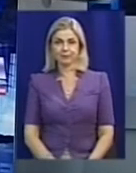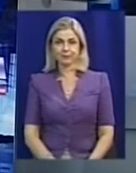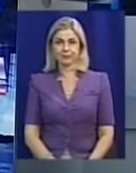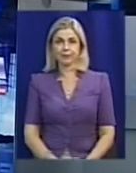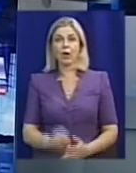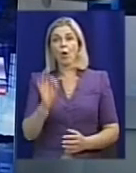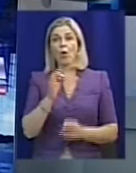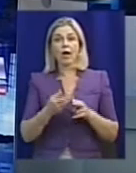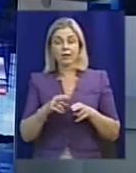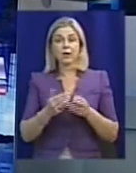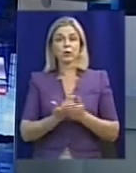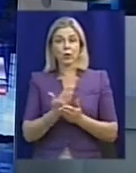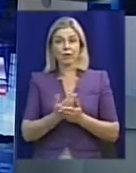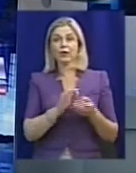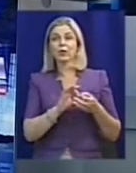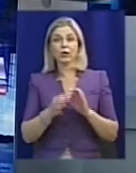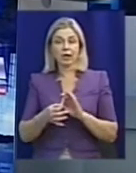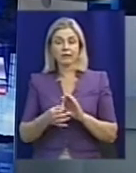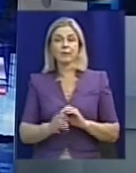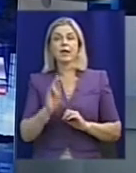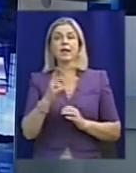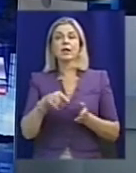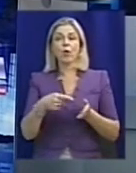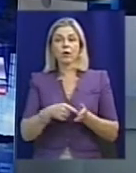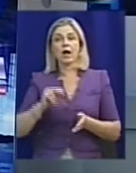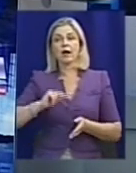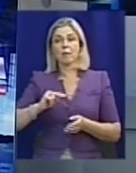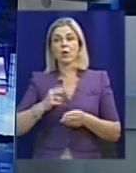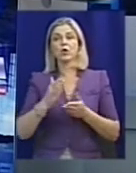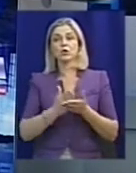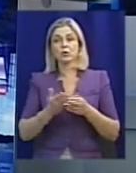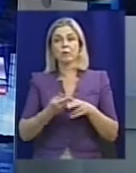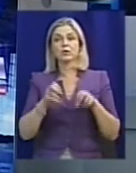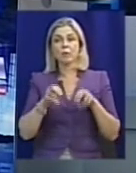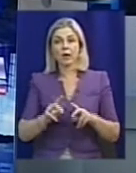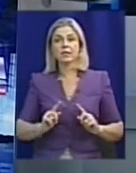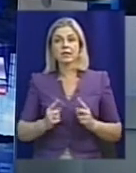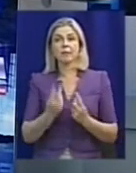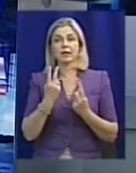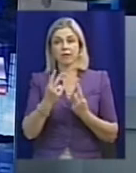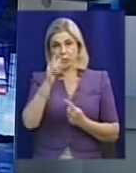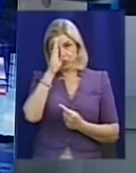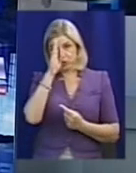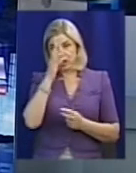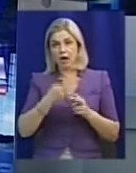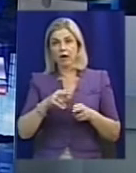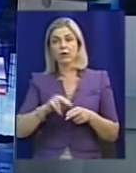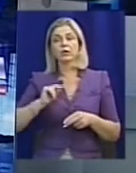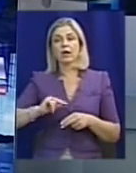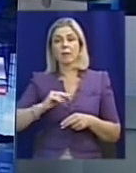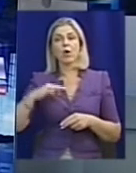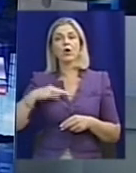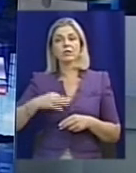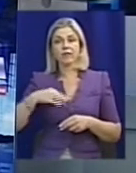Про ці та інші події більш докладно. У Миколаєві співробітники Служби безпеки України затримали двох чоловіків, які працювали на